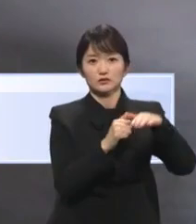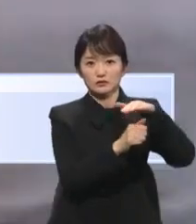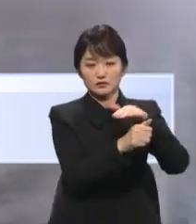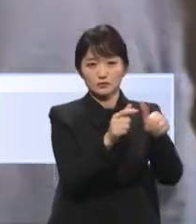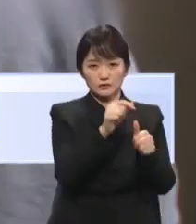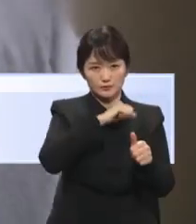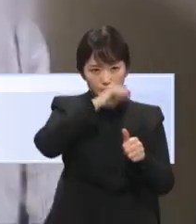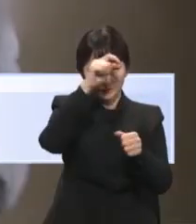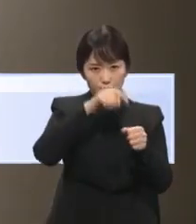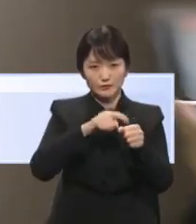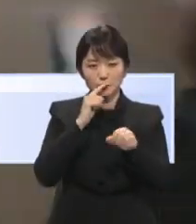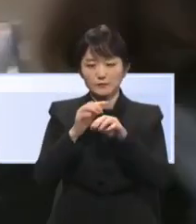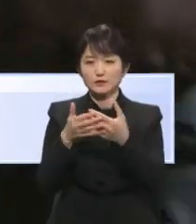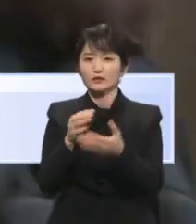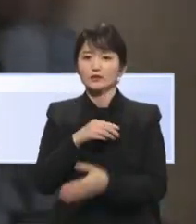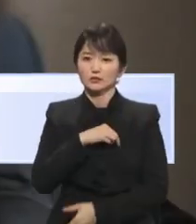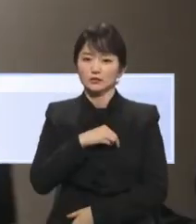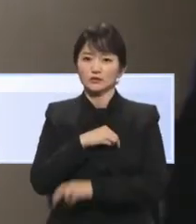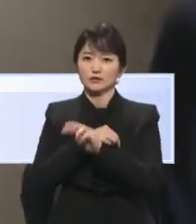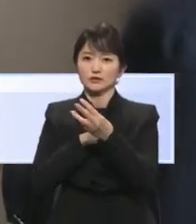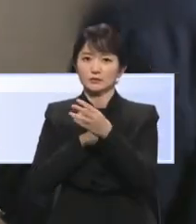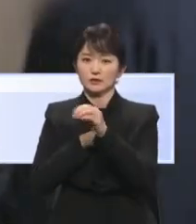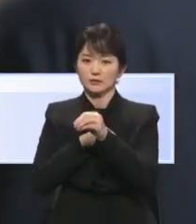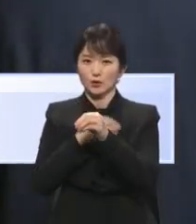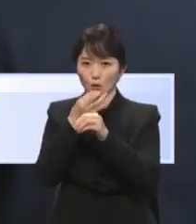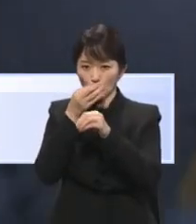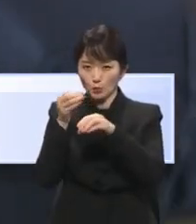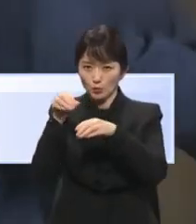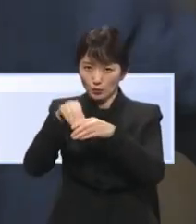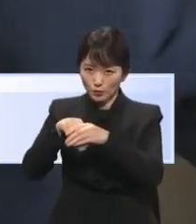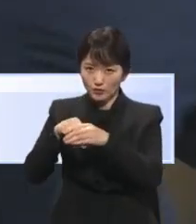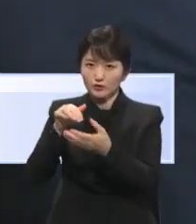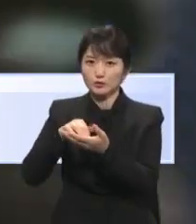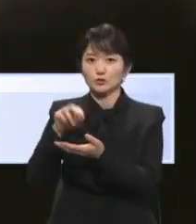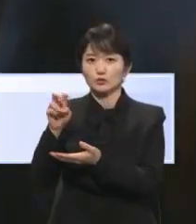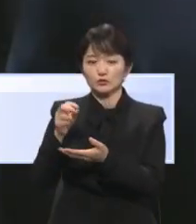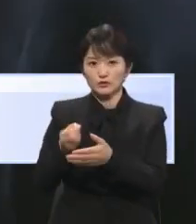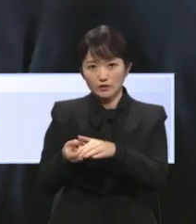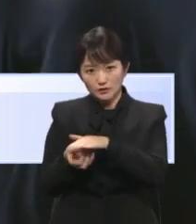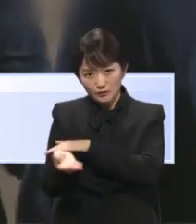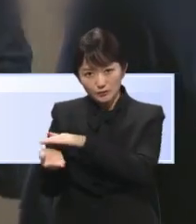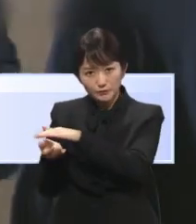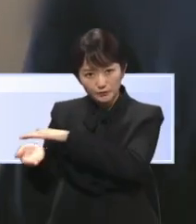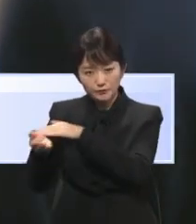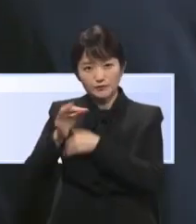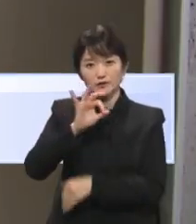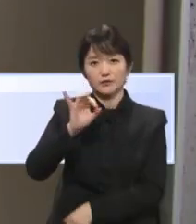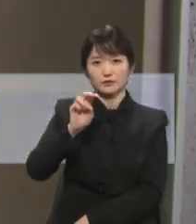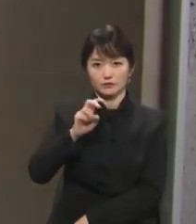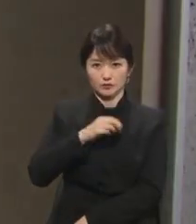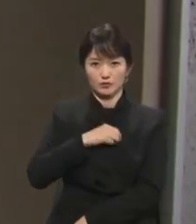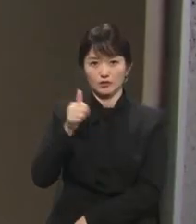의원들에게 300만 원씩 뜬 돈봉투 20개를 건냈고 여기에 임원과 허원이비인후과